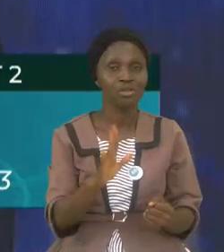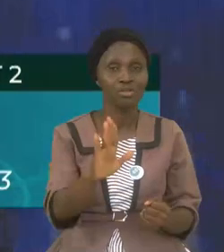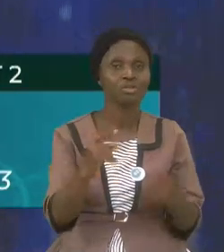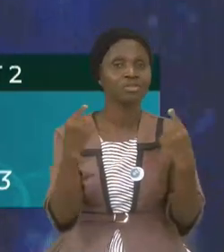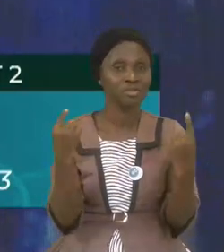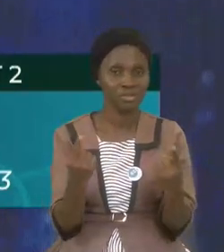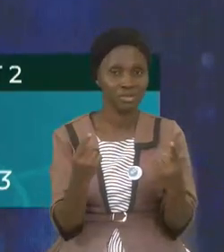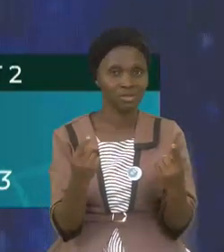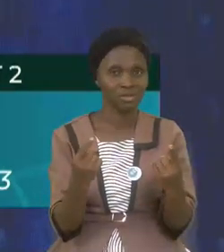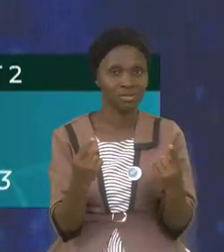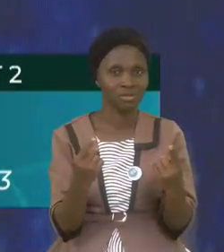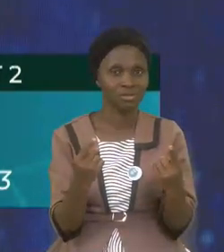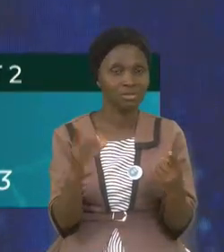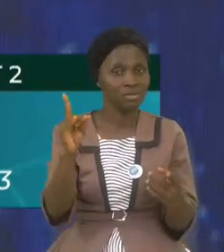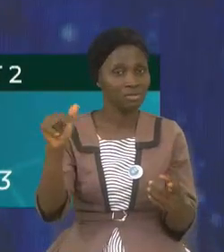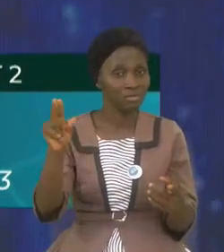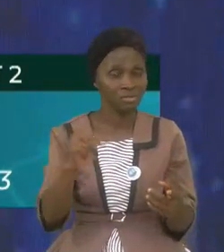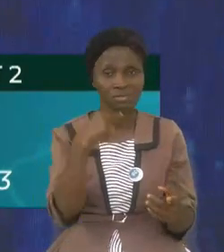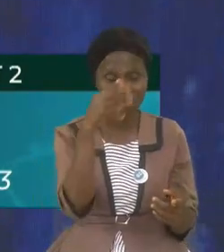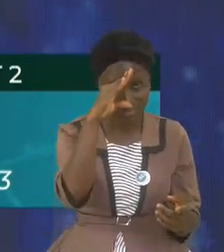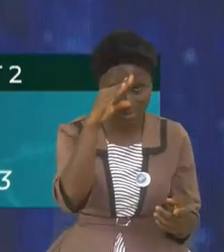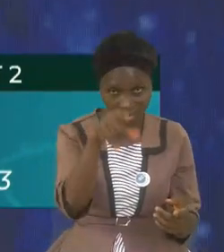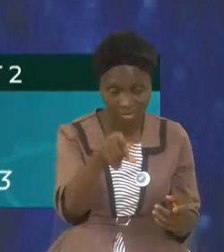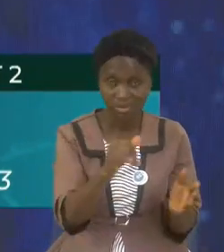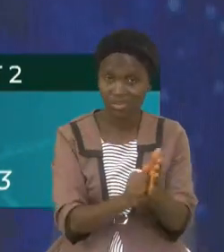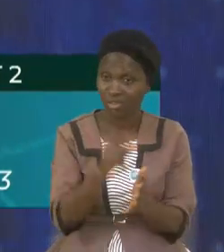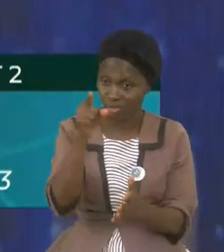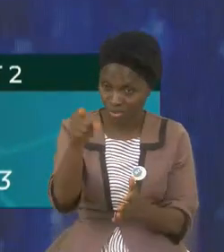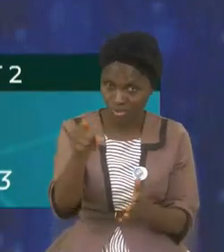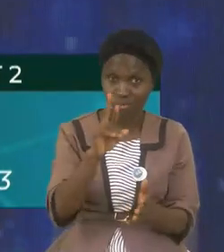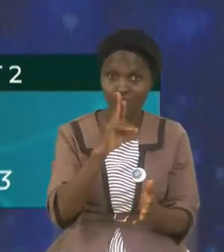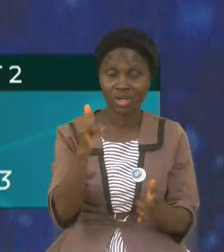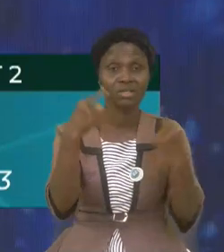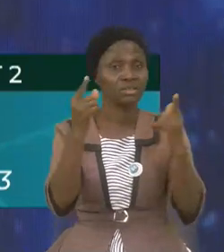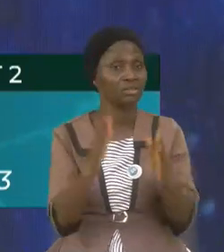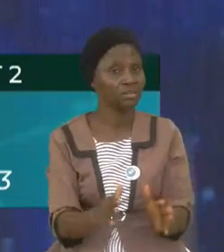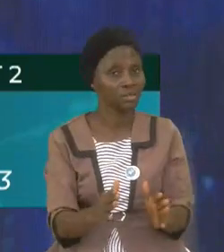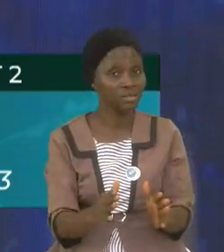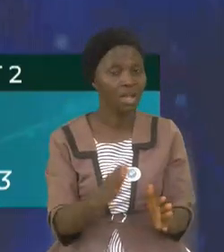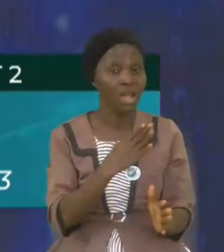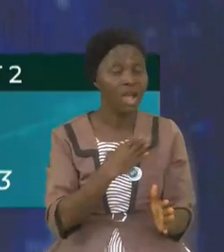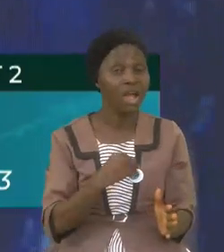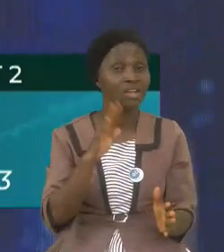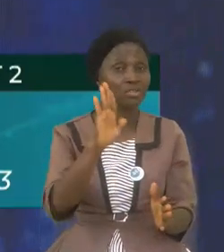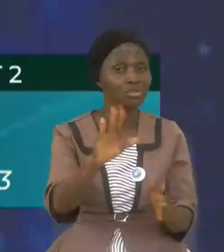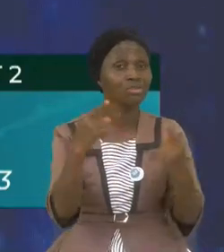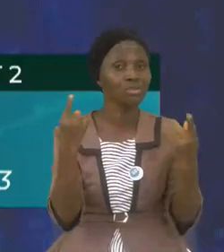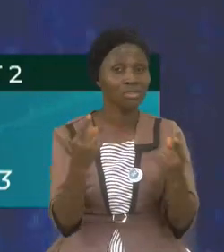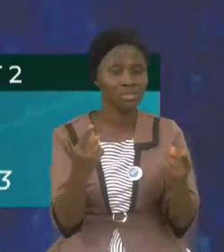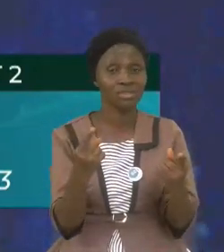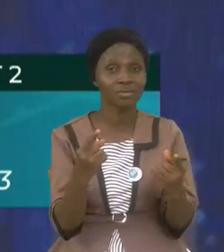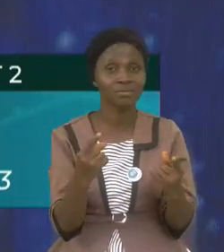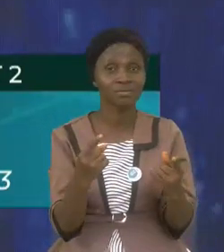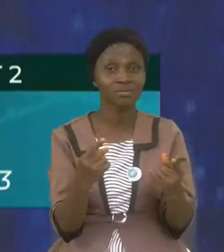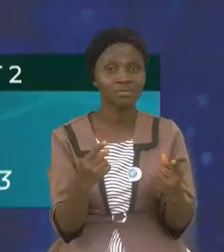Mais un terme à tes péchés. Il disait que tu es pécheur, Nebuchadnezzar,